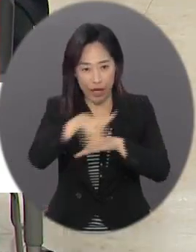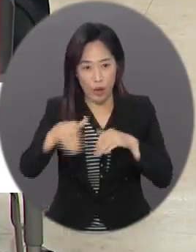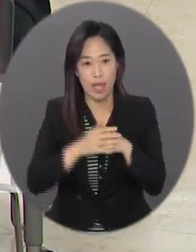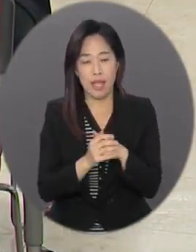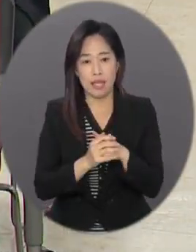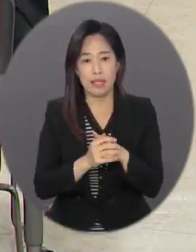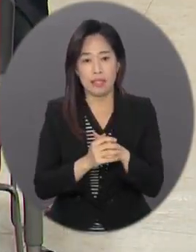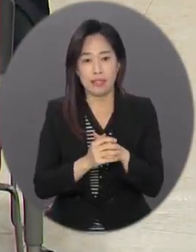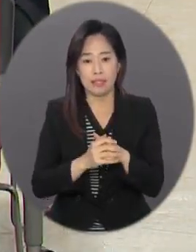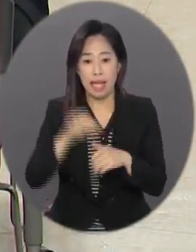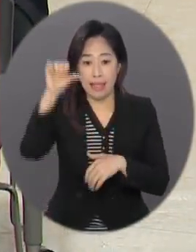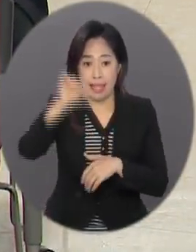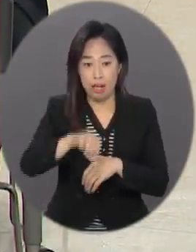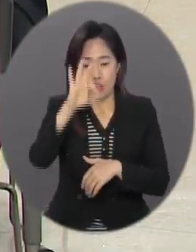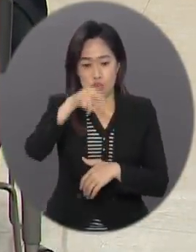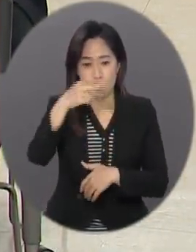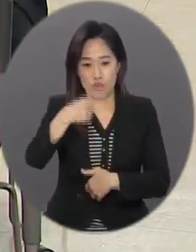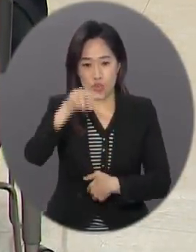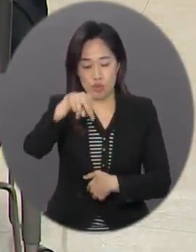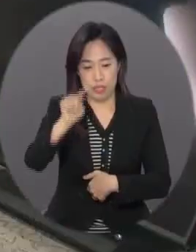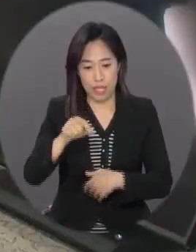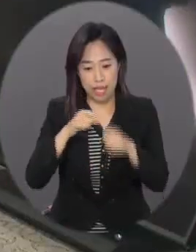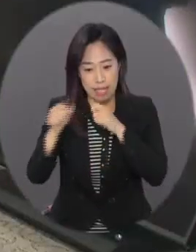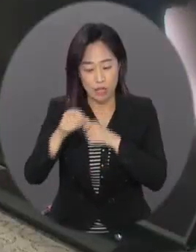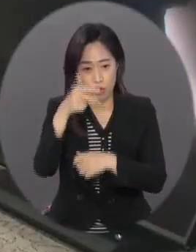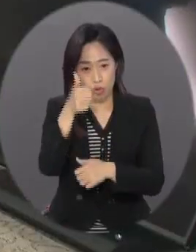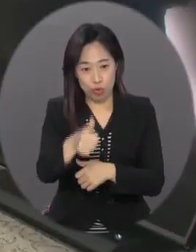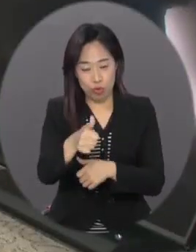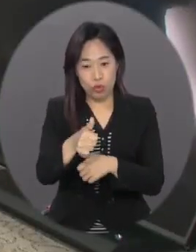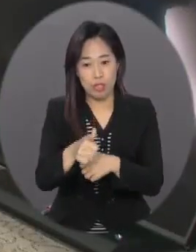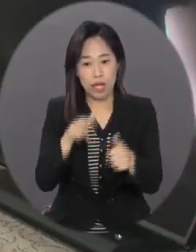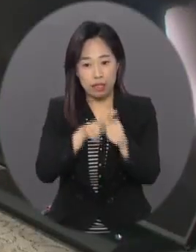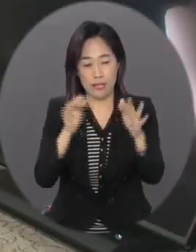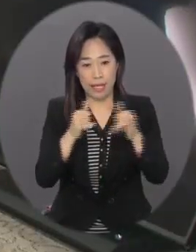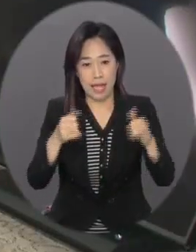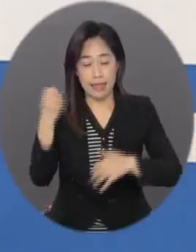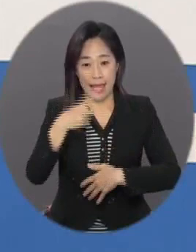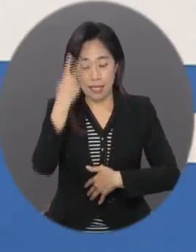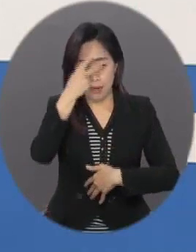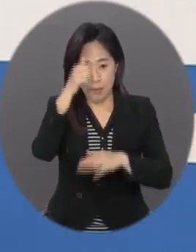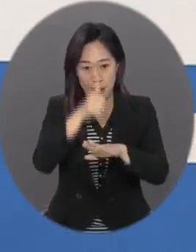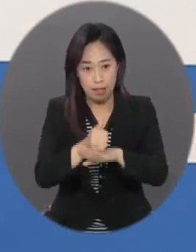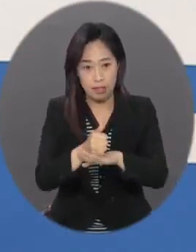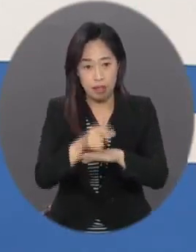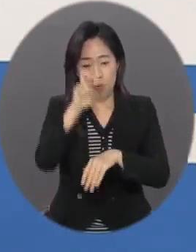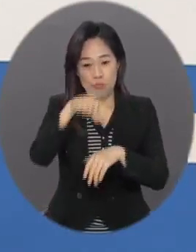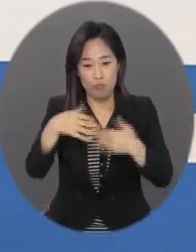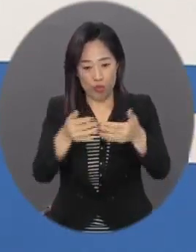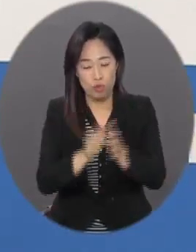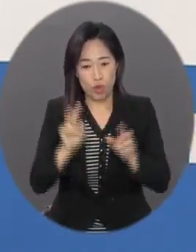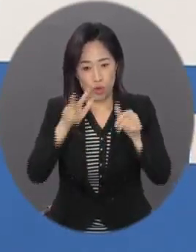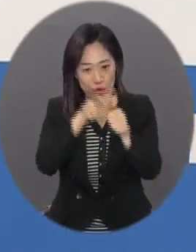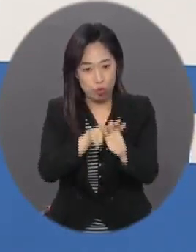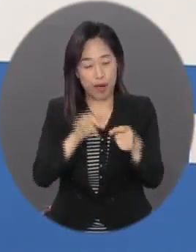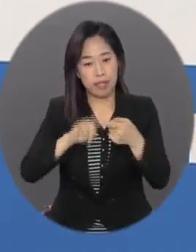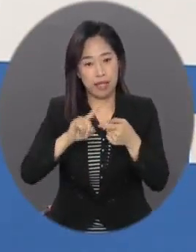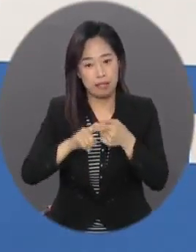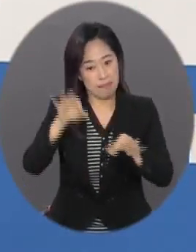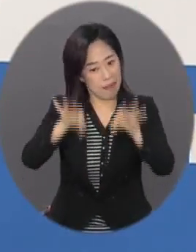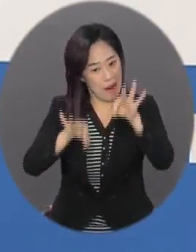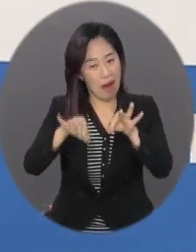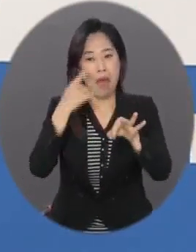탈락한 유두 석 장송 분수 예비후보 동 재심 결과에 따라 무소속 출마 여부를 저울질하고